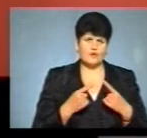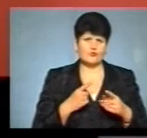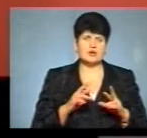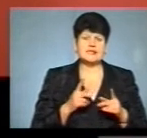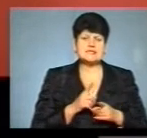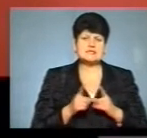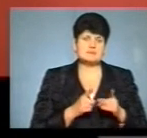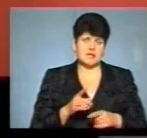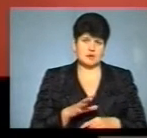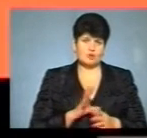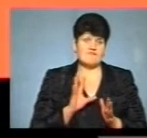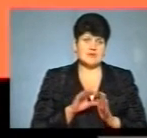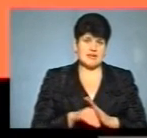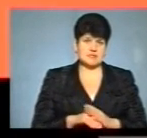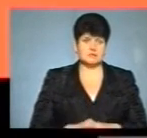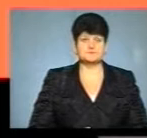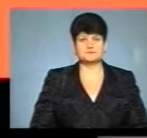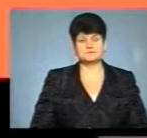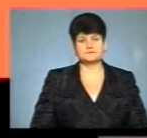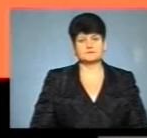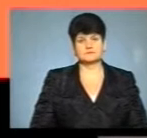все-таки зміни були внесені.